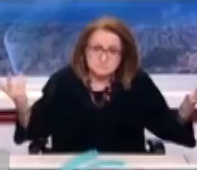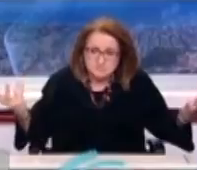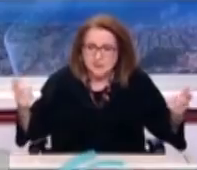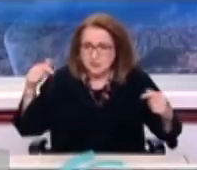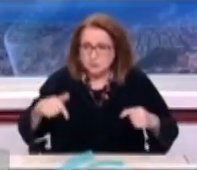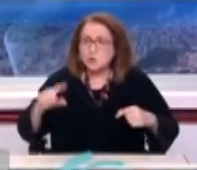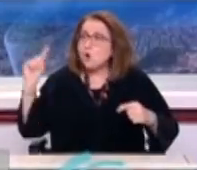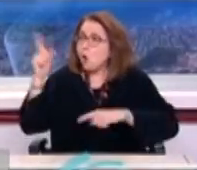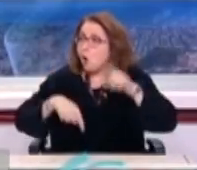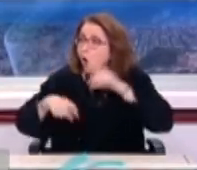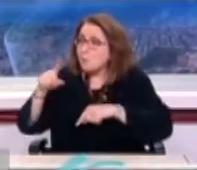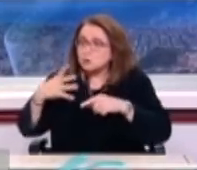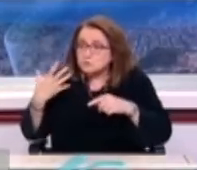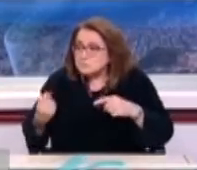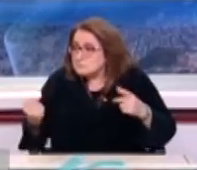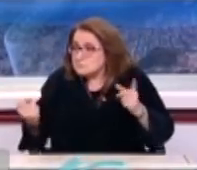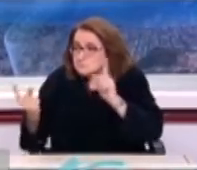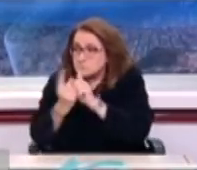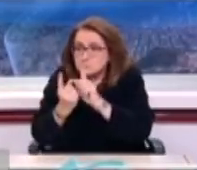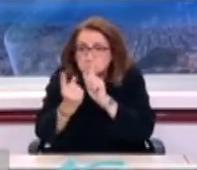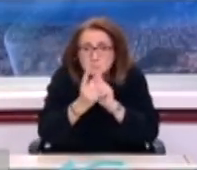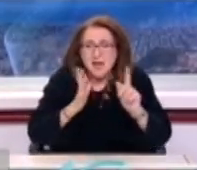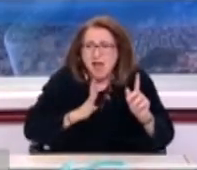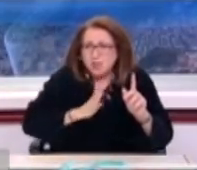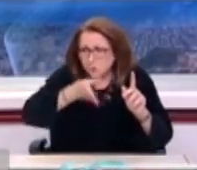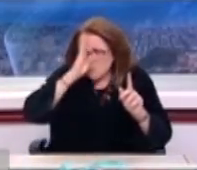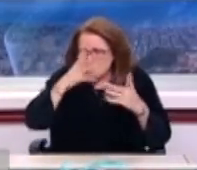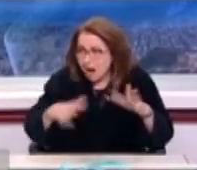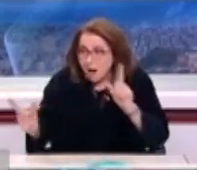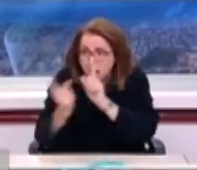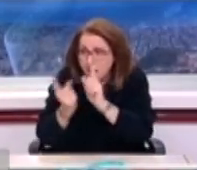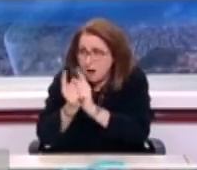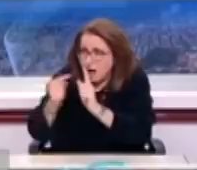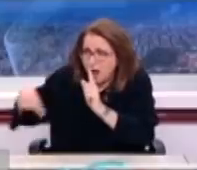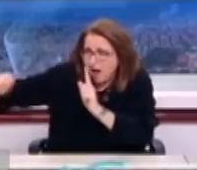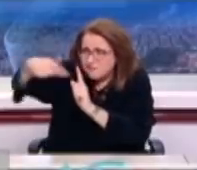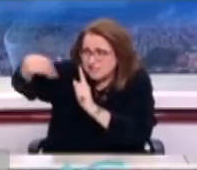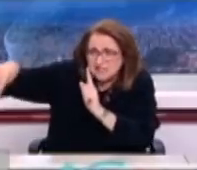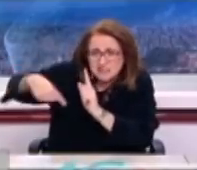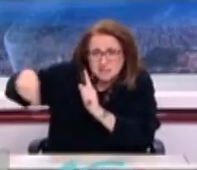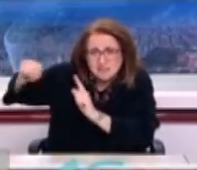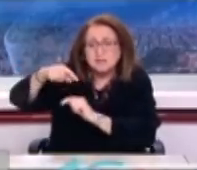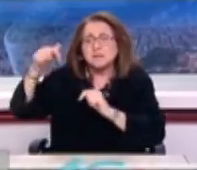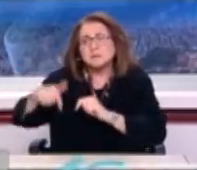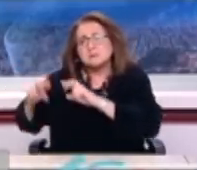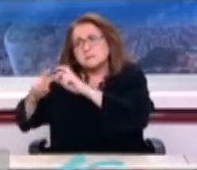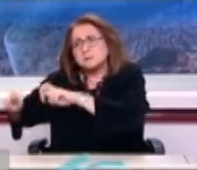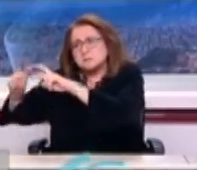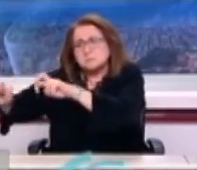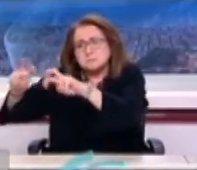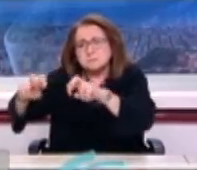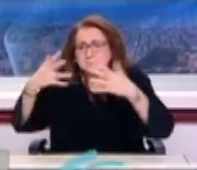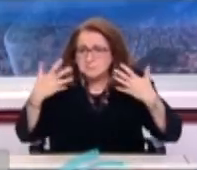εξετέθη έχει χνηλατηθεί, αυτή τη στιγμή είναι περισσότερες από 400 και συνεχίζεται, εξαντλητική ίχνη λάτσης επαφών, είναι και επαγγελματίες